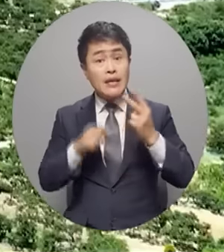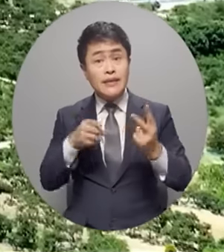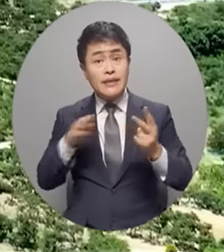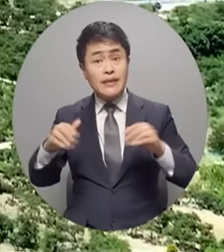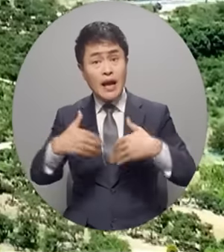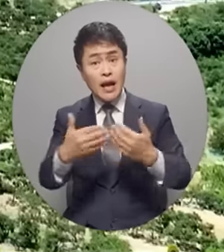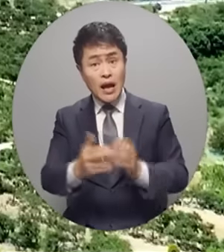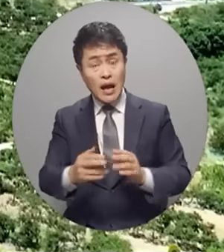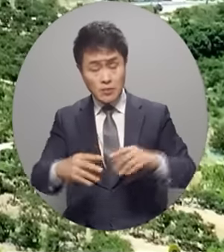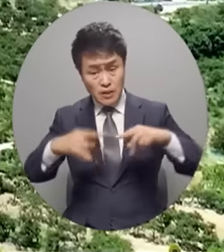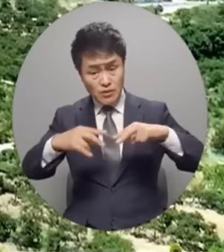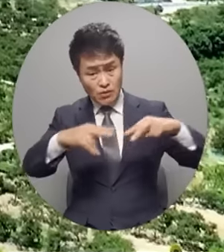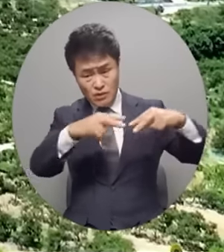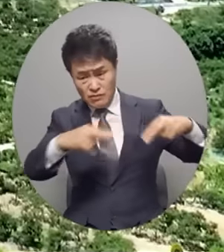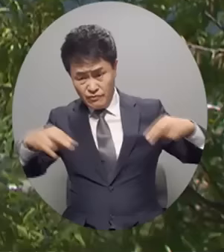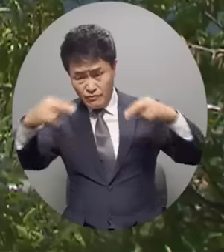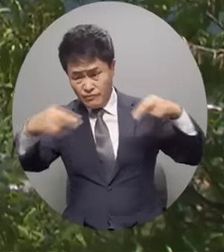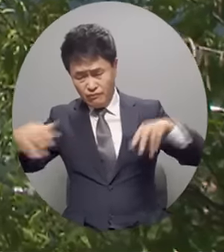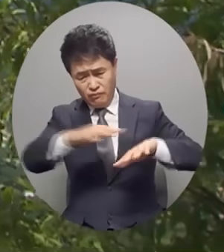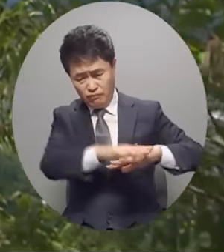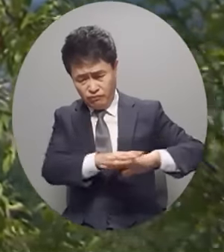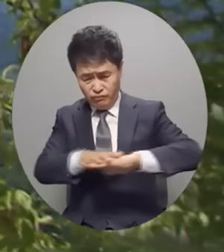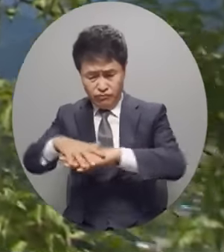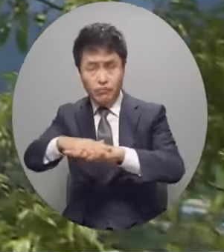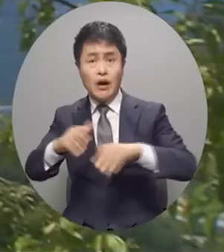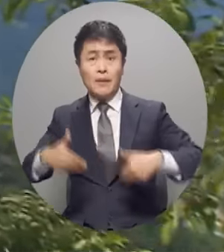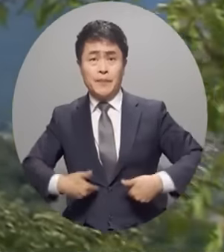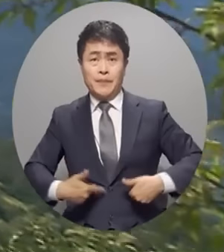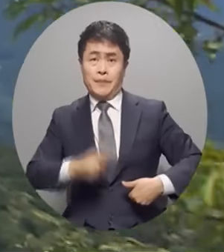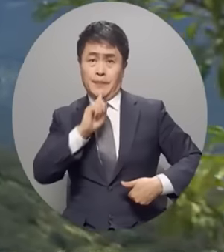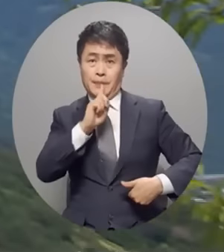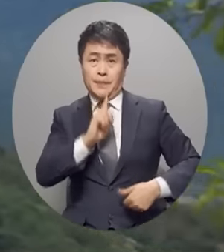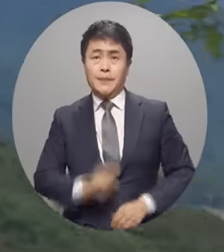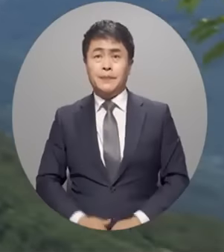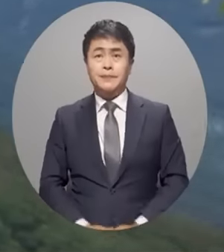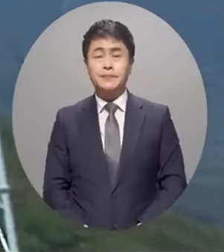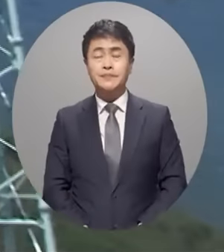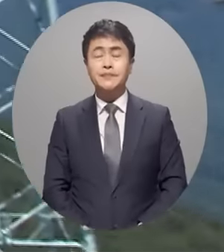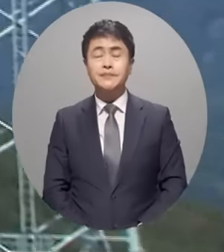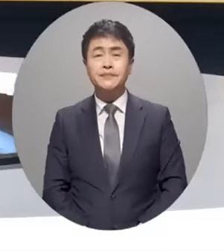2.3배 규모의 전력망 구축이 필요하다고 밝혔습니다. MBC 뉴스 장식입니다.